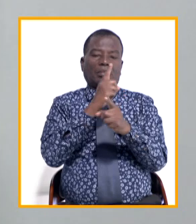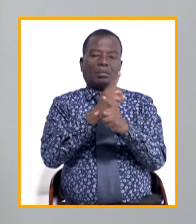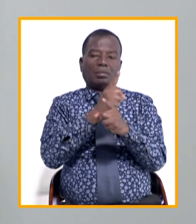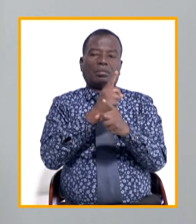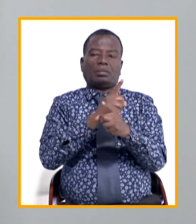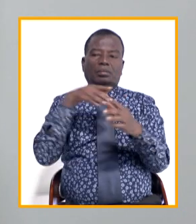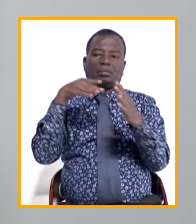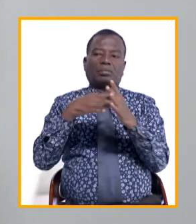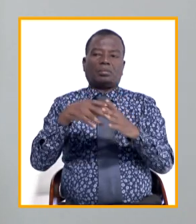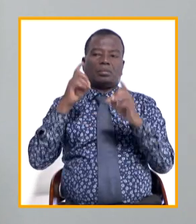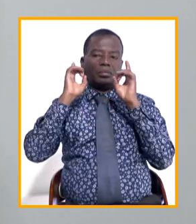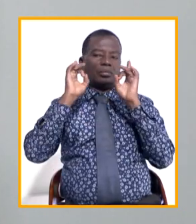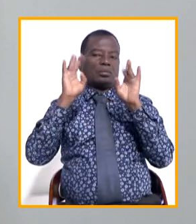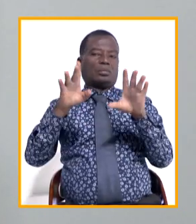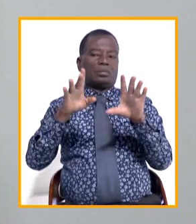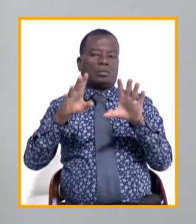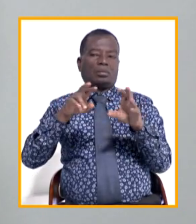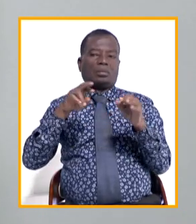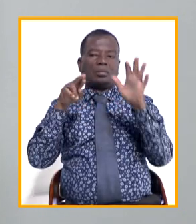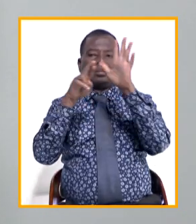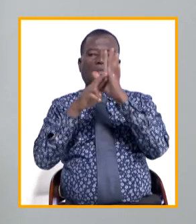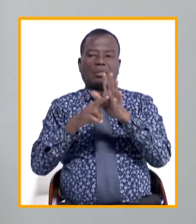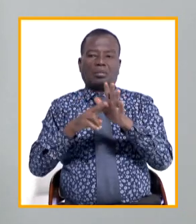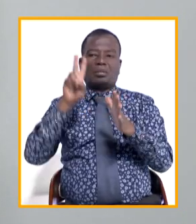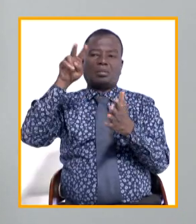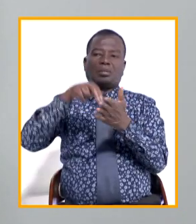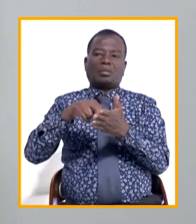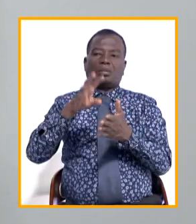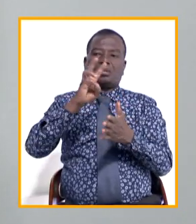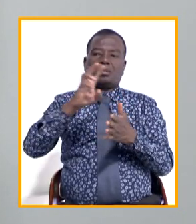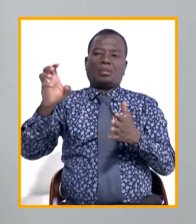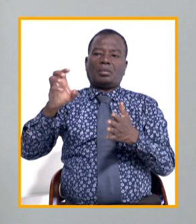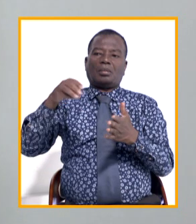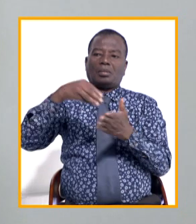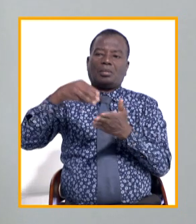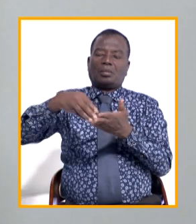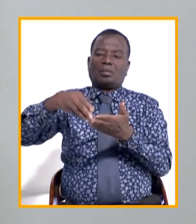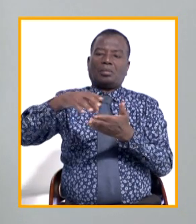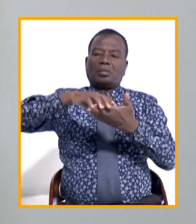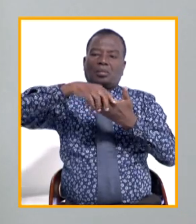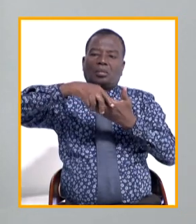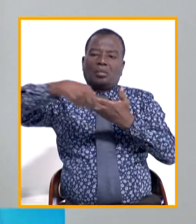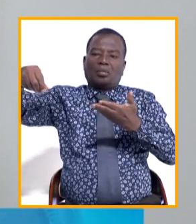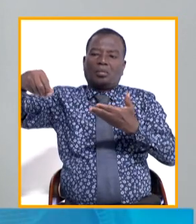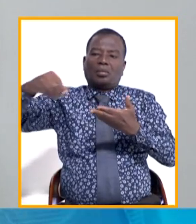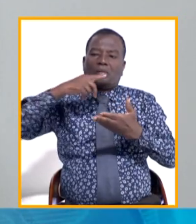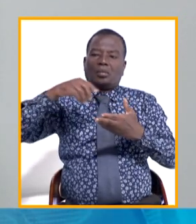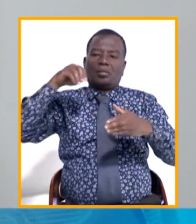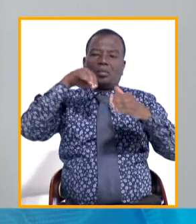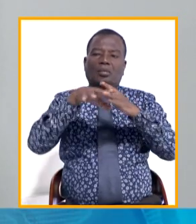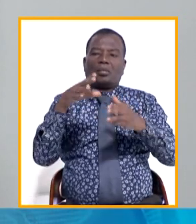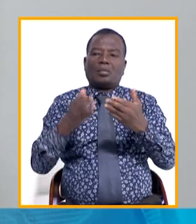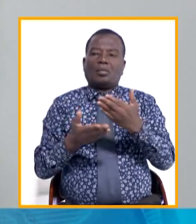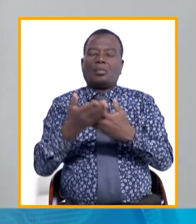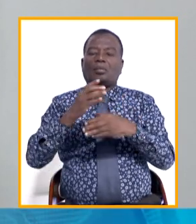en garde contre le danger que représente la corruption. 2600 milliards de dollars sont engloutis par la corruption,